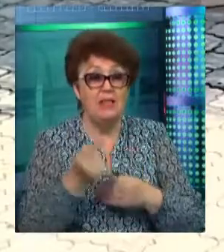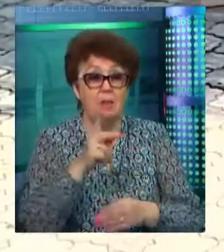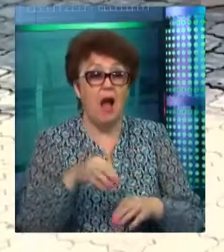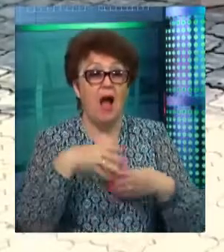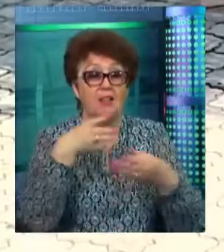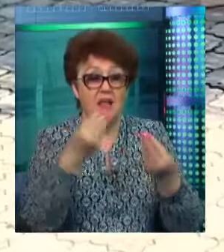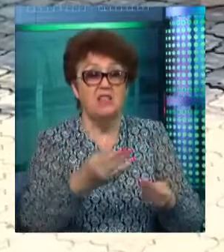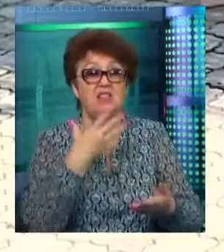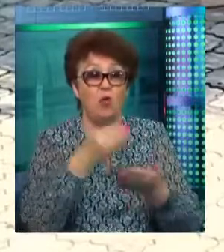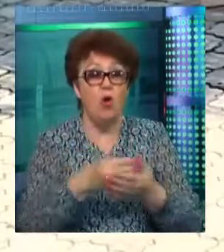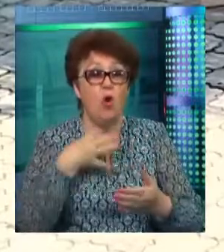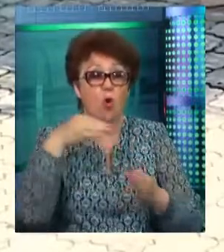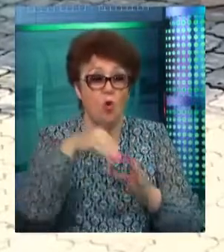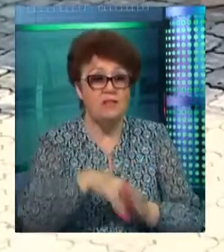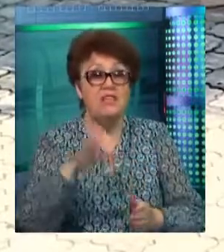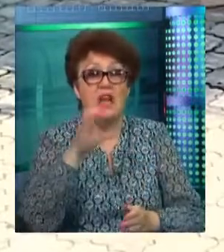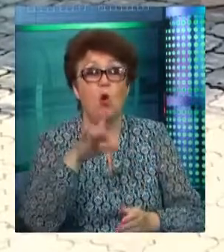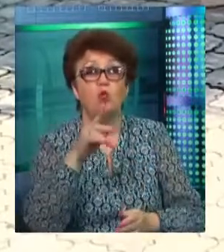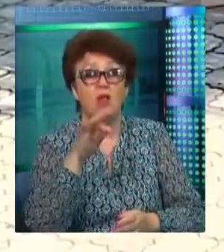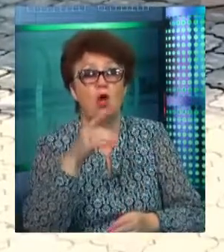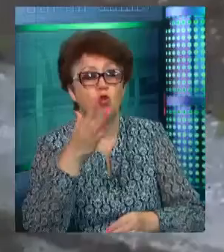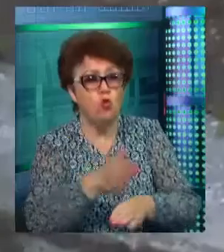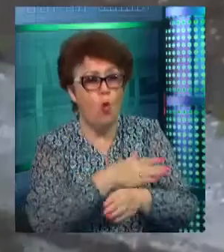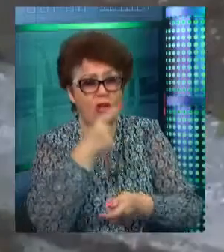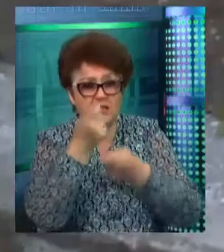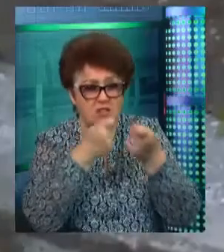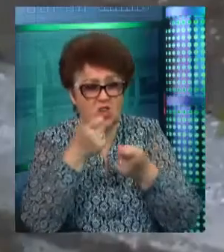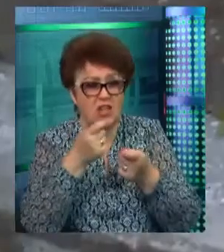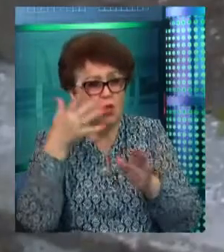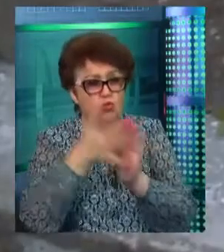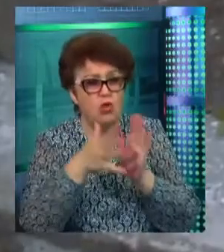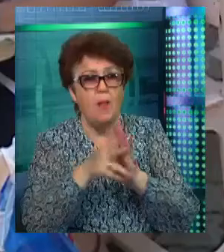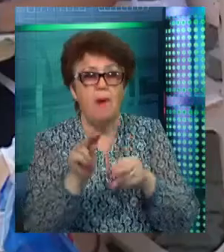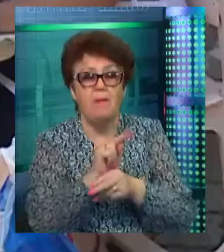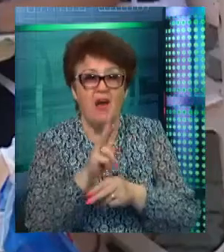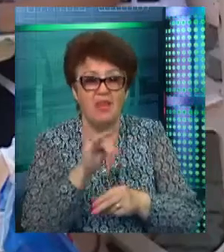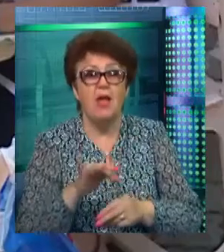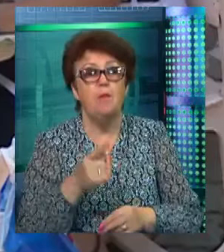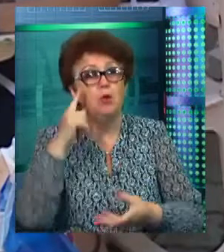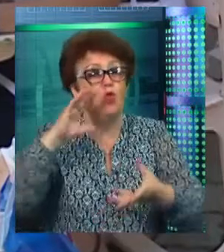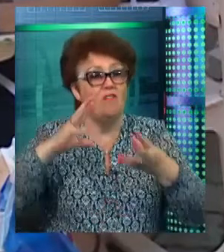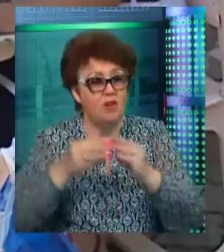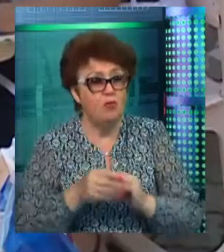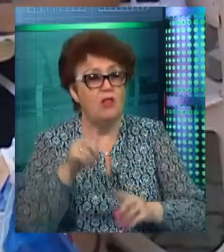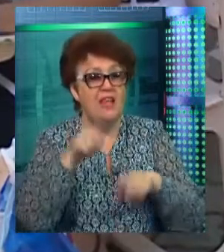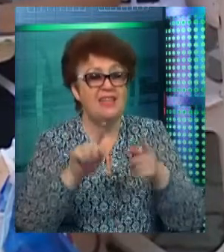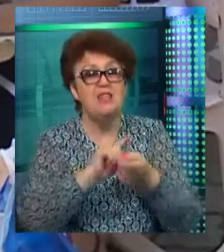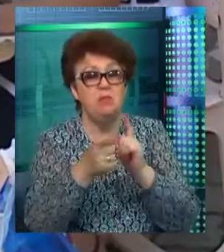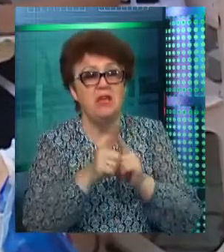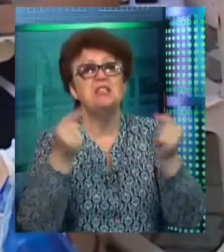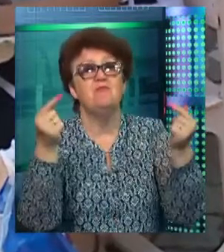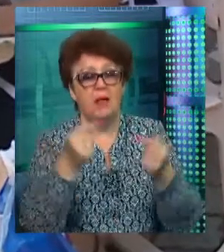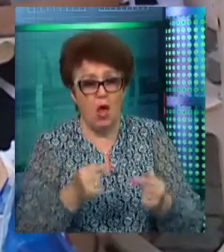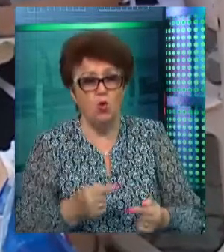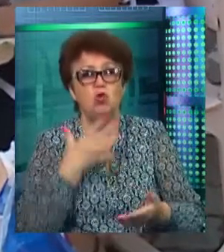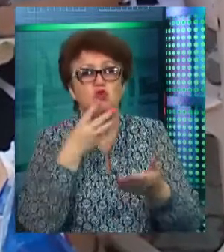отдать свой голос депутат областной думы сергей курченко долго и тщательно изучал предлагаемые поправки и пришел к выводу что некоторые изменения совпадают